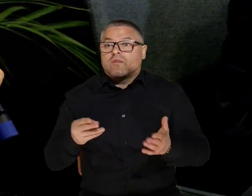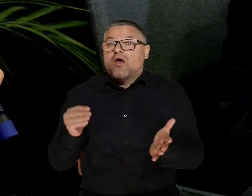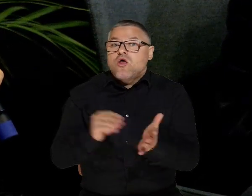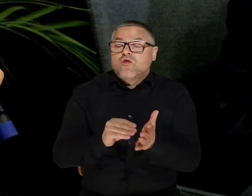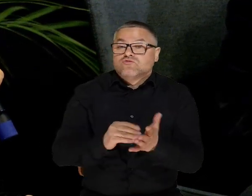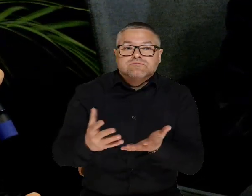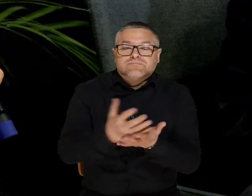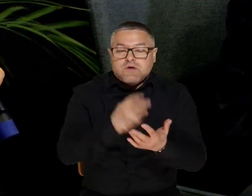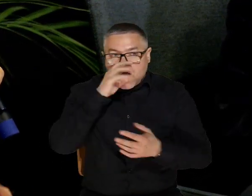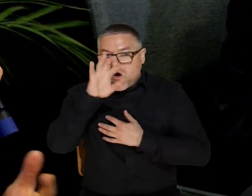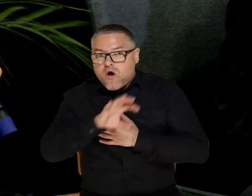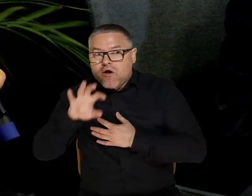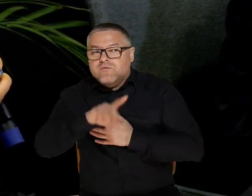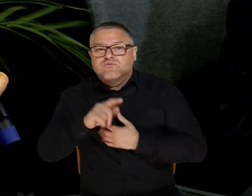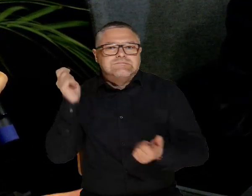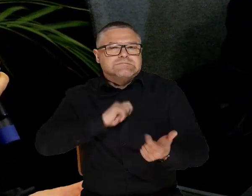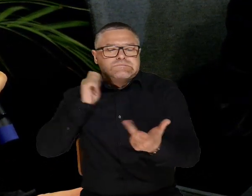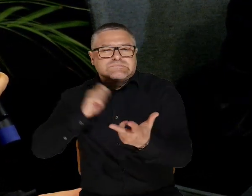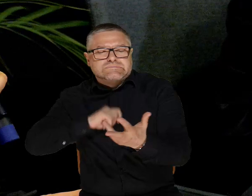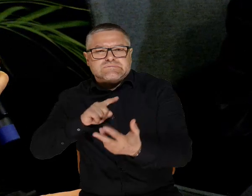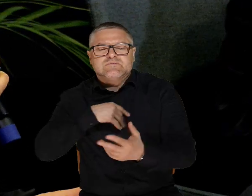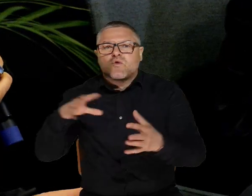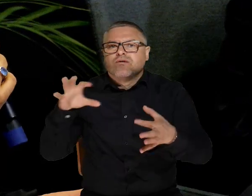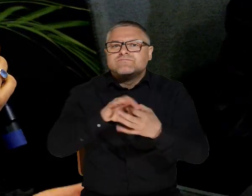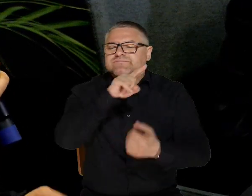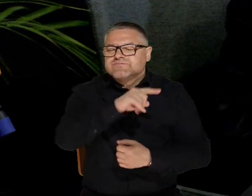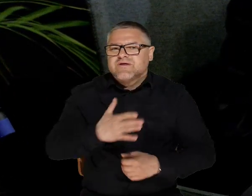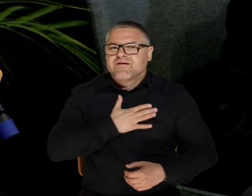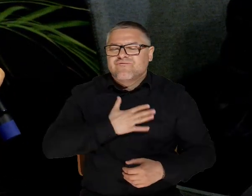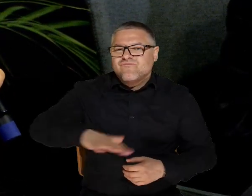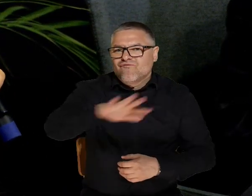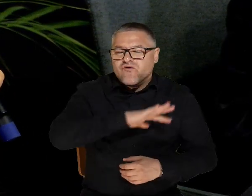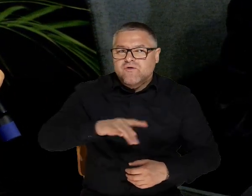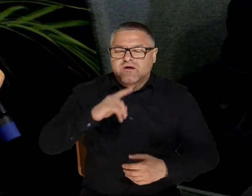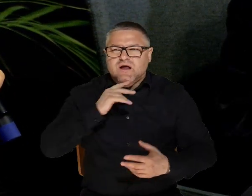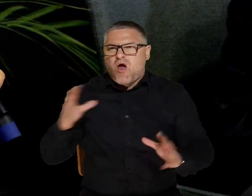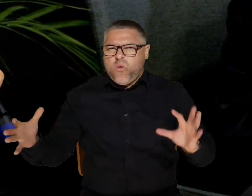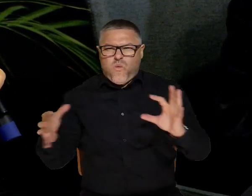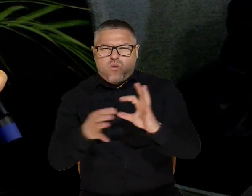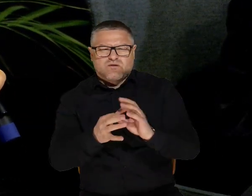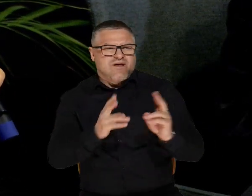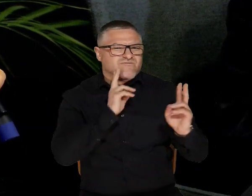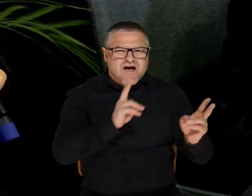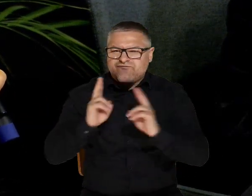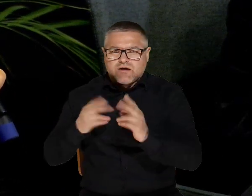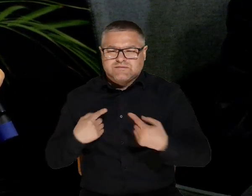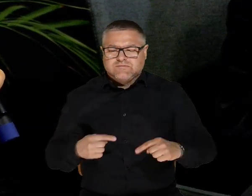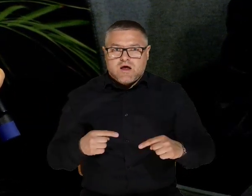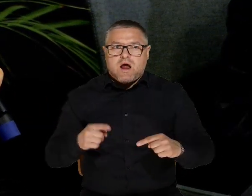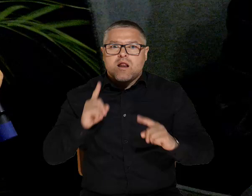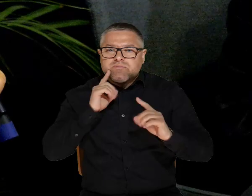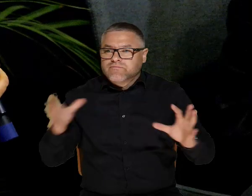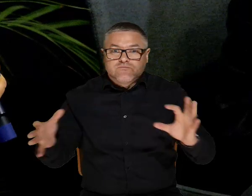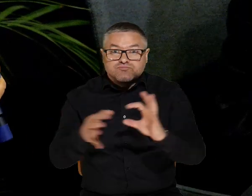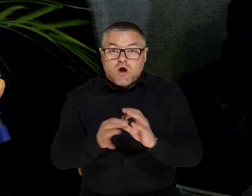rzezi, prawda, i jakoś tych faktów nie łączyłam, mimo że one przecież się narzucają. Dlatego, że nikt w mojej rodzinie